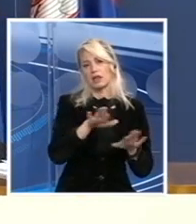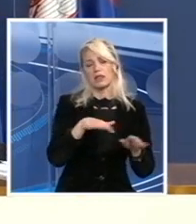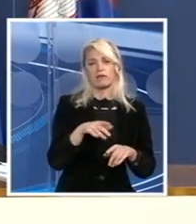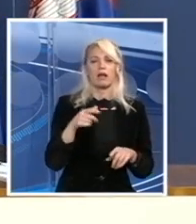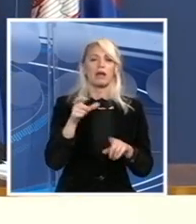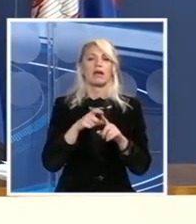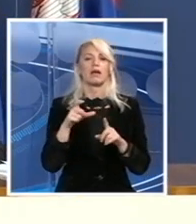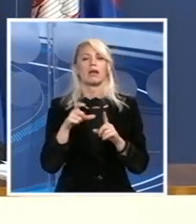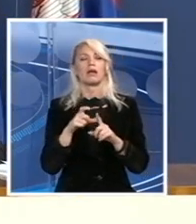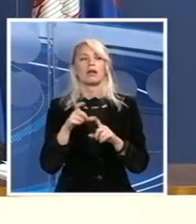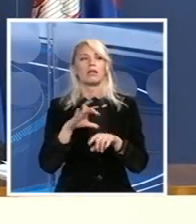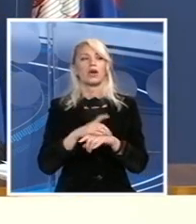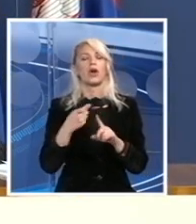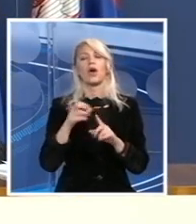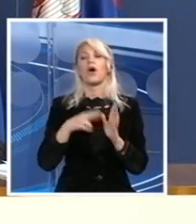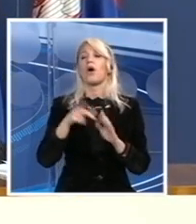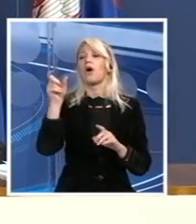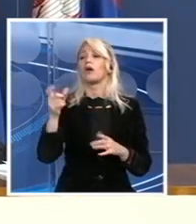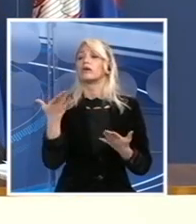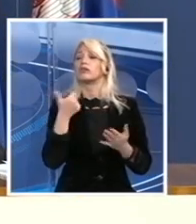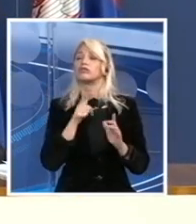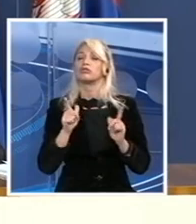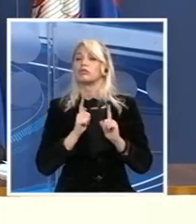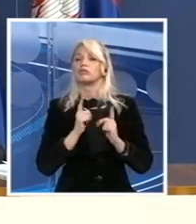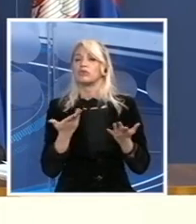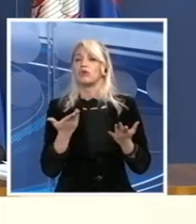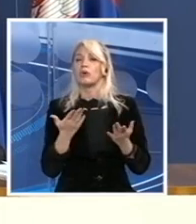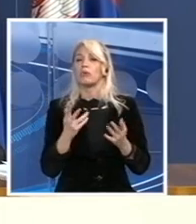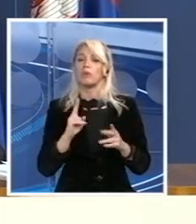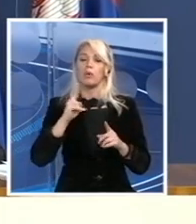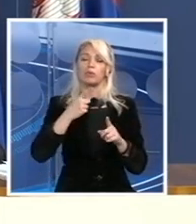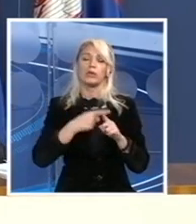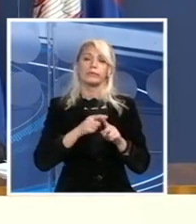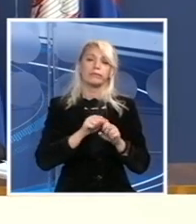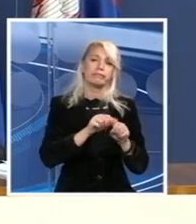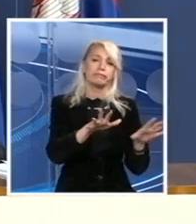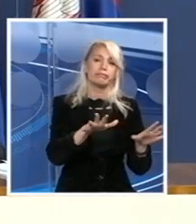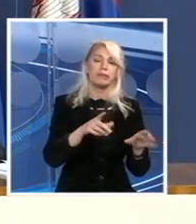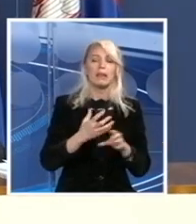može da nam kaže šta nas čeka na jesen, odnosno drugi talas. Hvala.